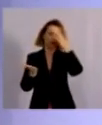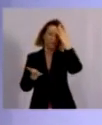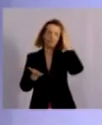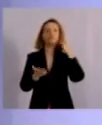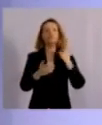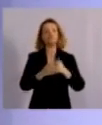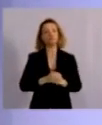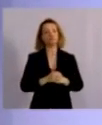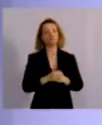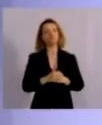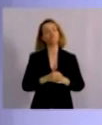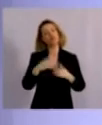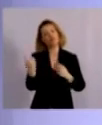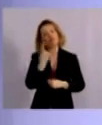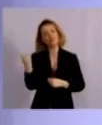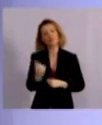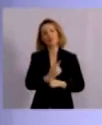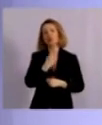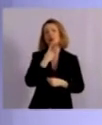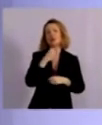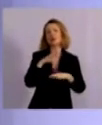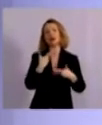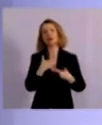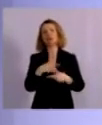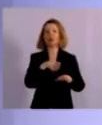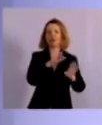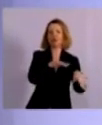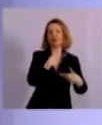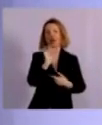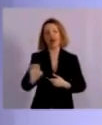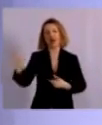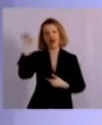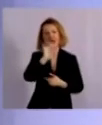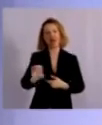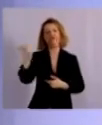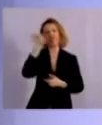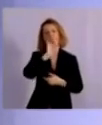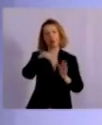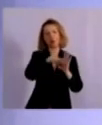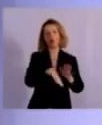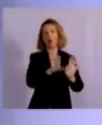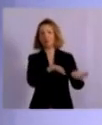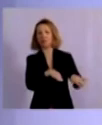θέλει η κοινή δημαγωγία, που δυστυχώς αναπτύσσεται σε όλες τις ευρωπαϊκές χώρες, δεν αποτελεί μόνο.